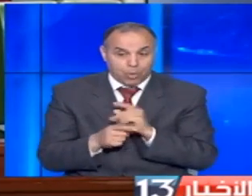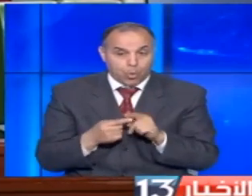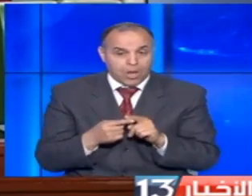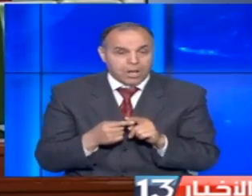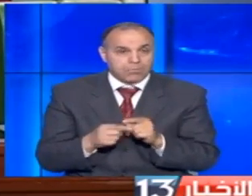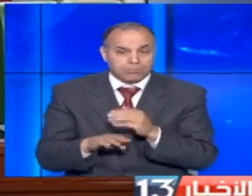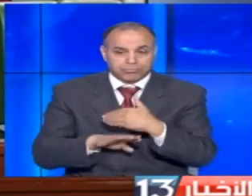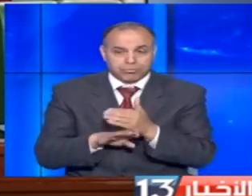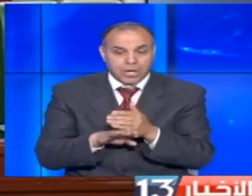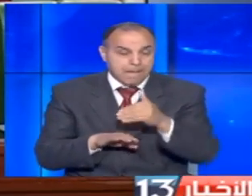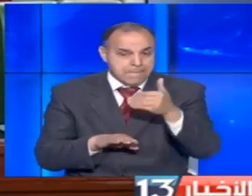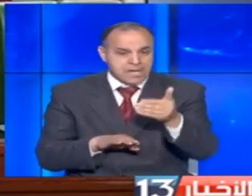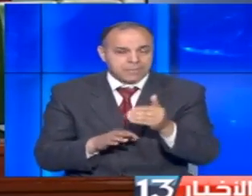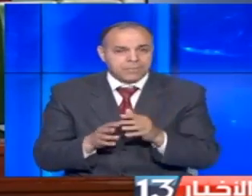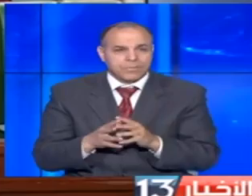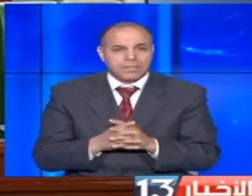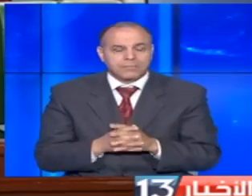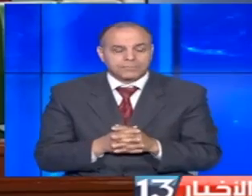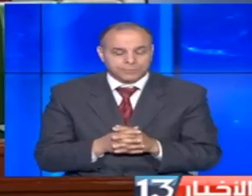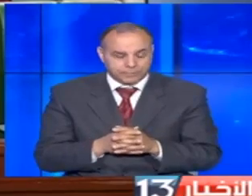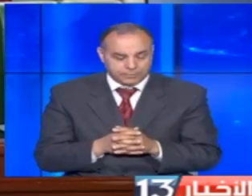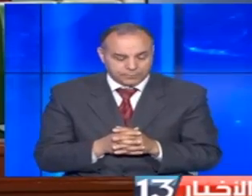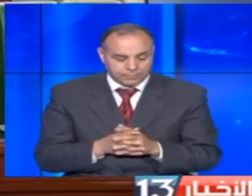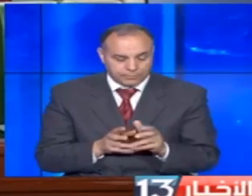ننجزها هي